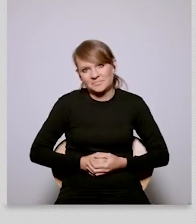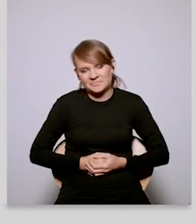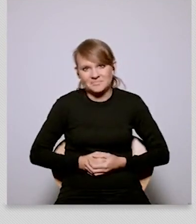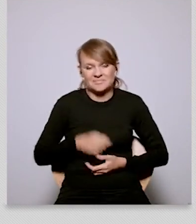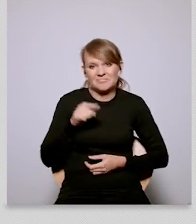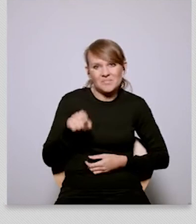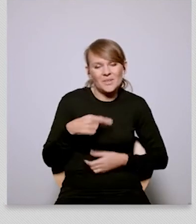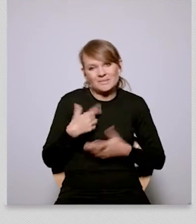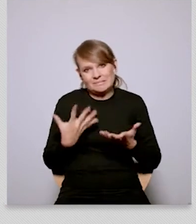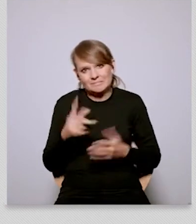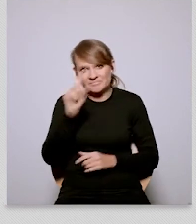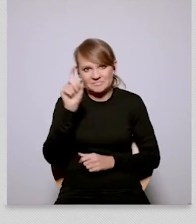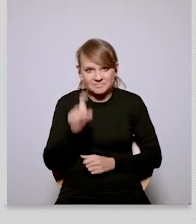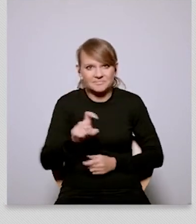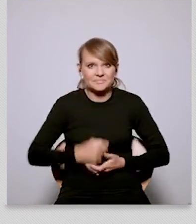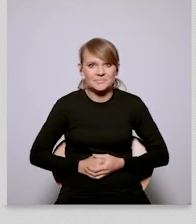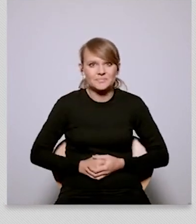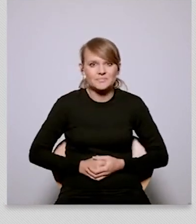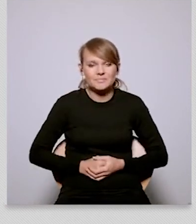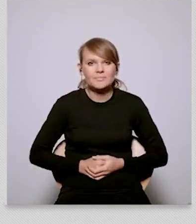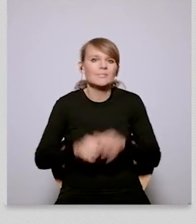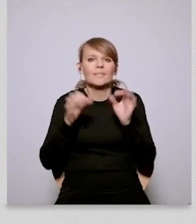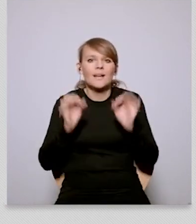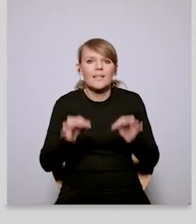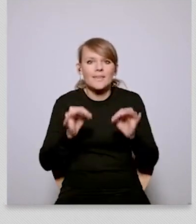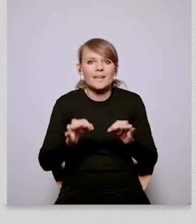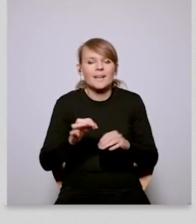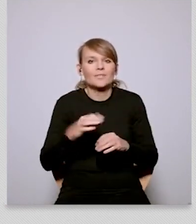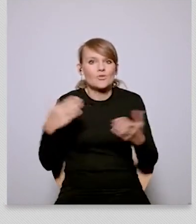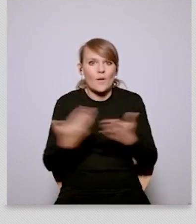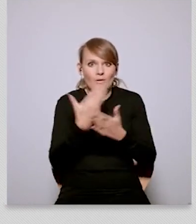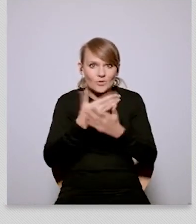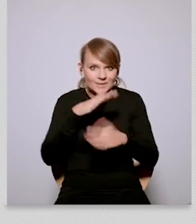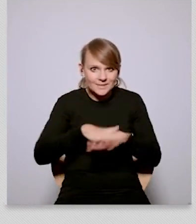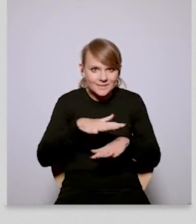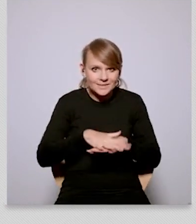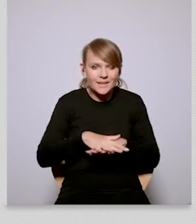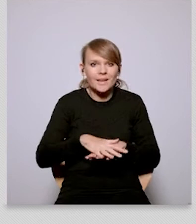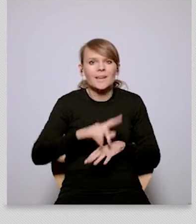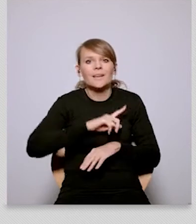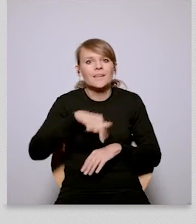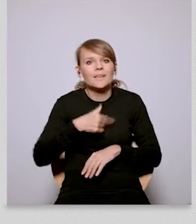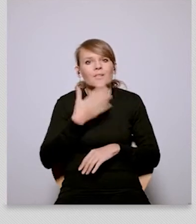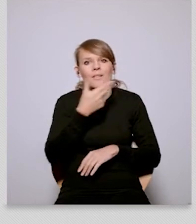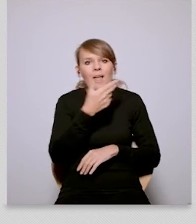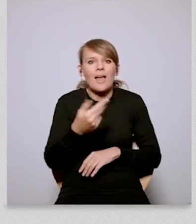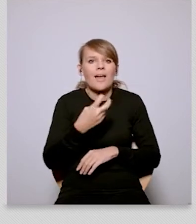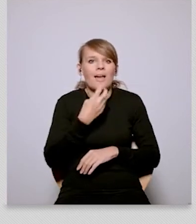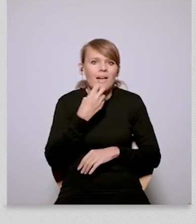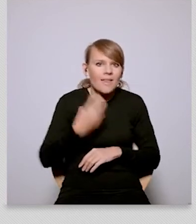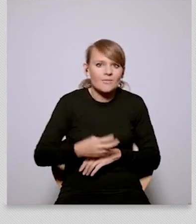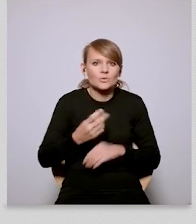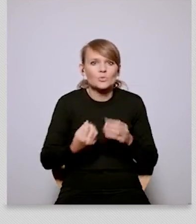zapytania dlatego teraz moim zdaniem mówimy w nowoczesnym systemie o elektryfikacji o źródłach